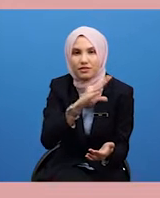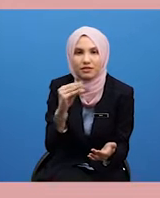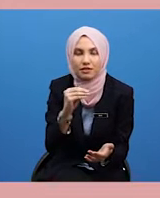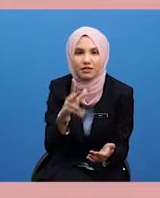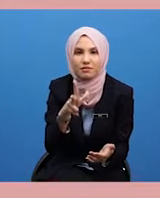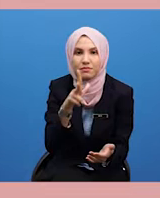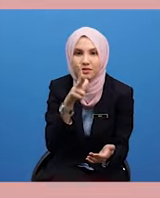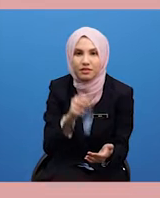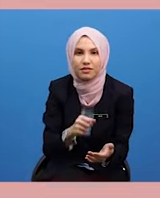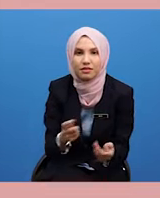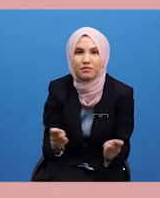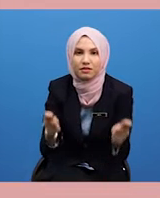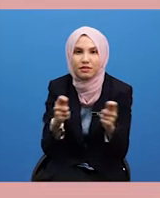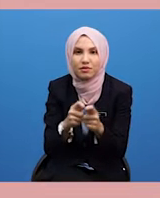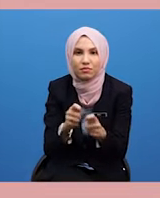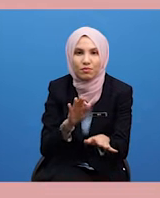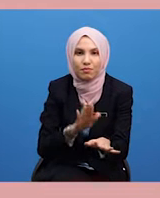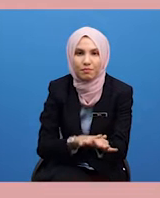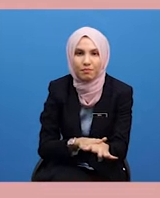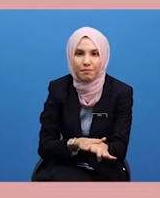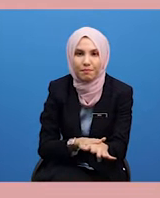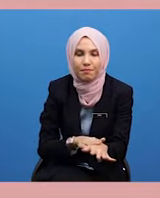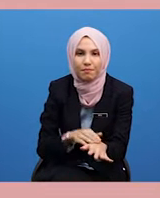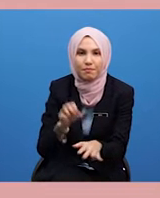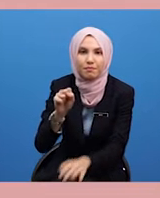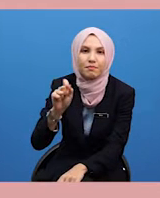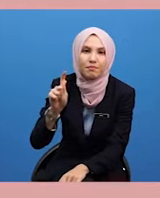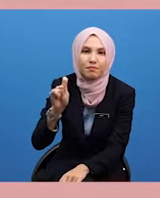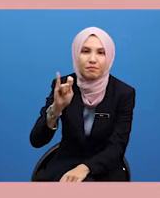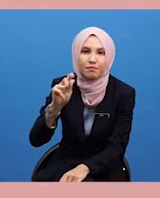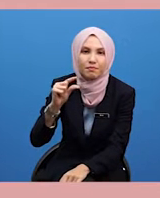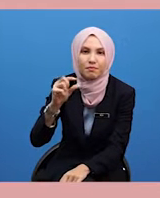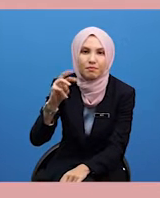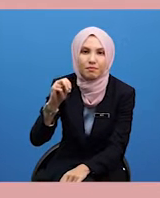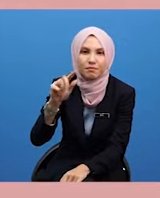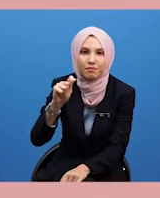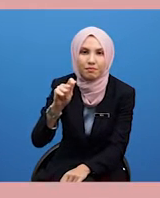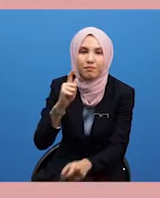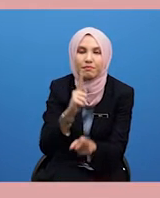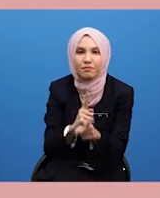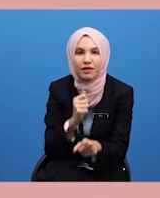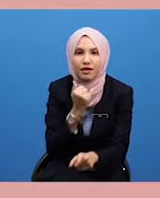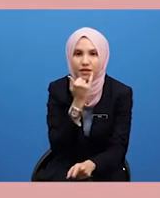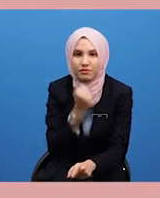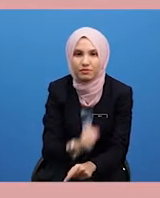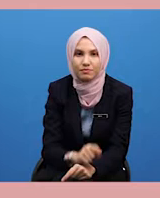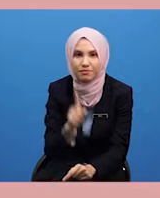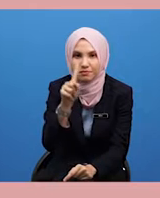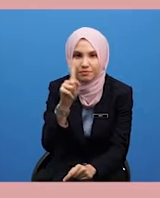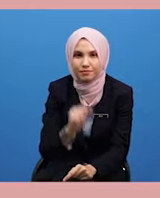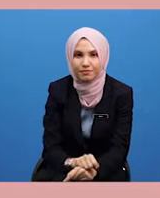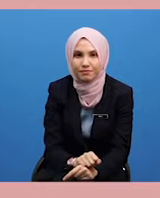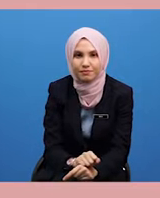jantan dan gamet betina bertemu pada stigma. Benar atau palsu?